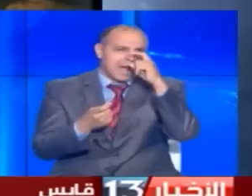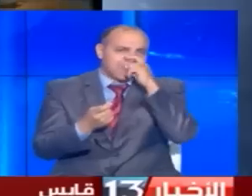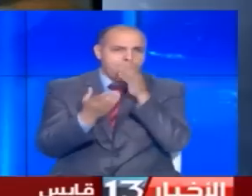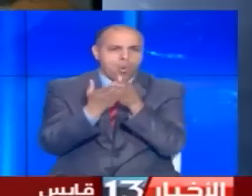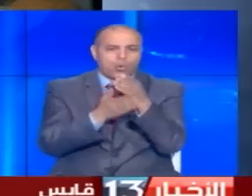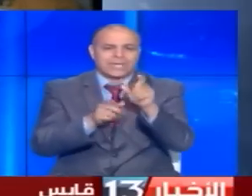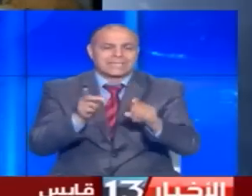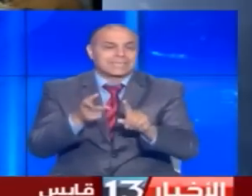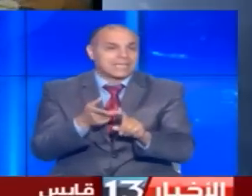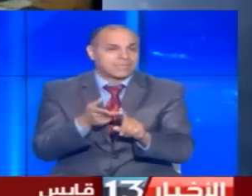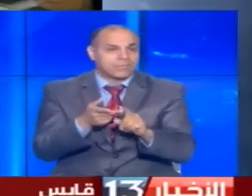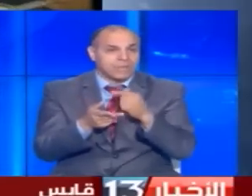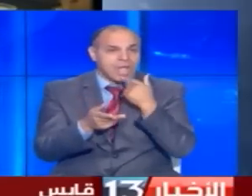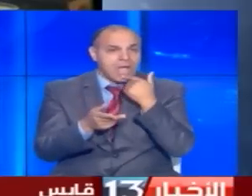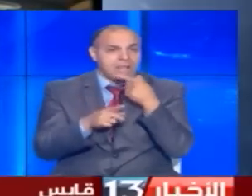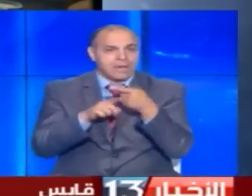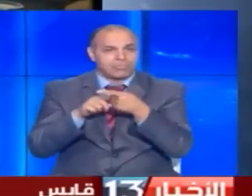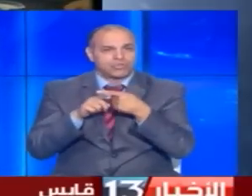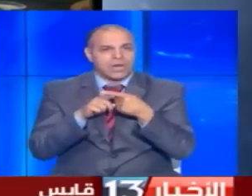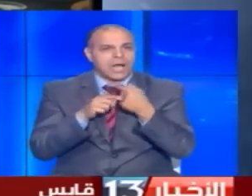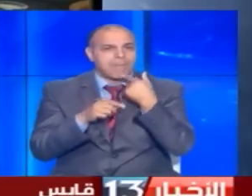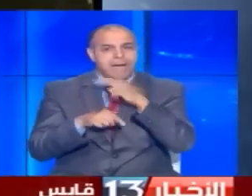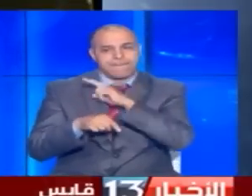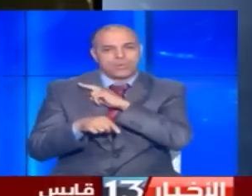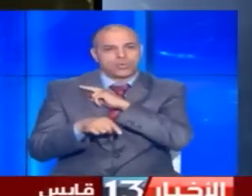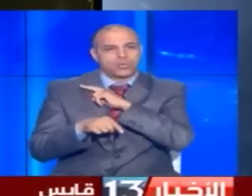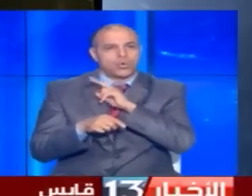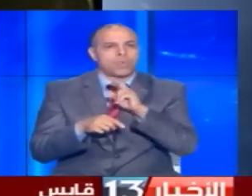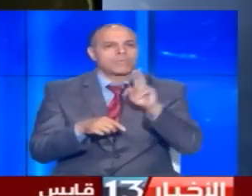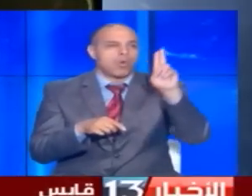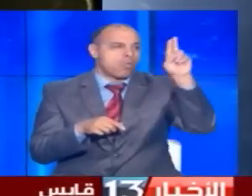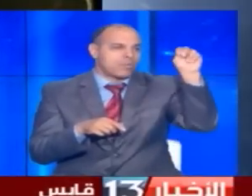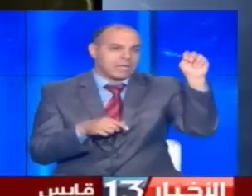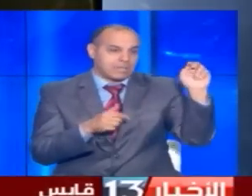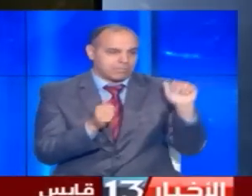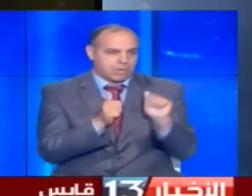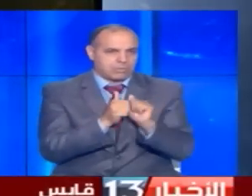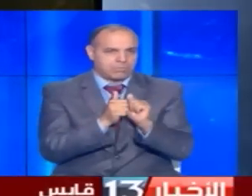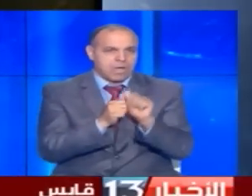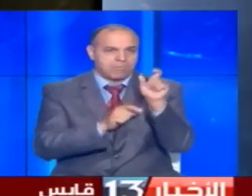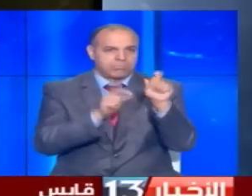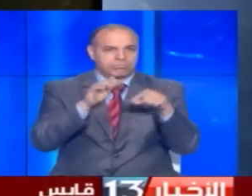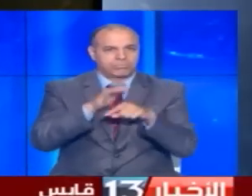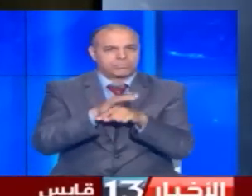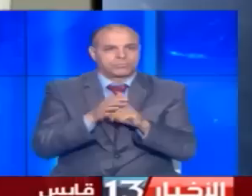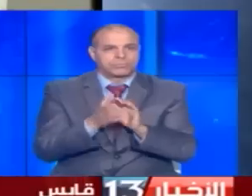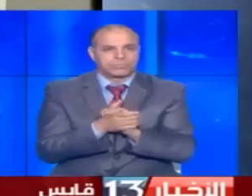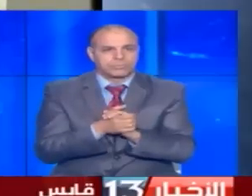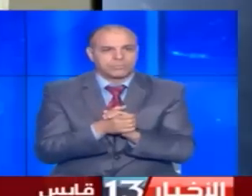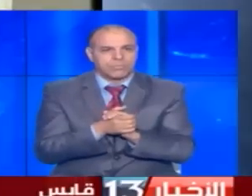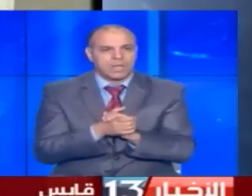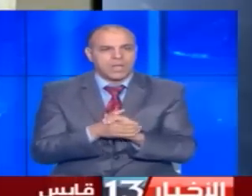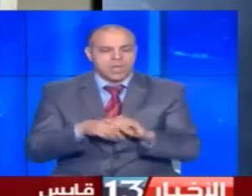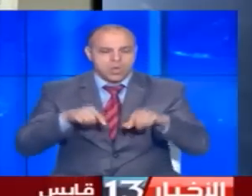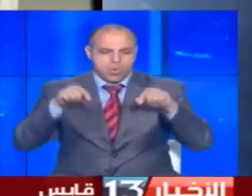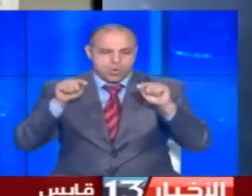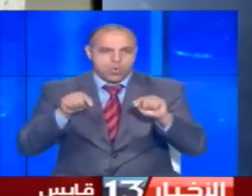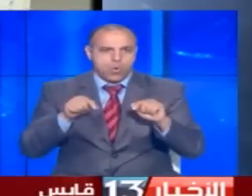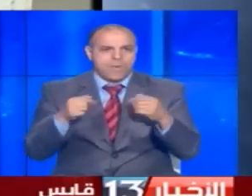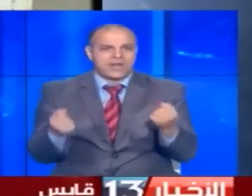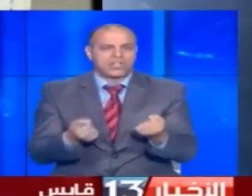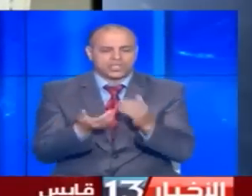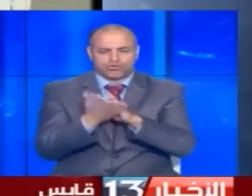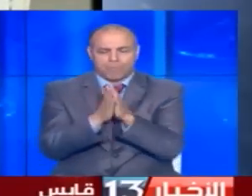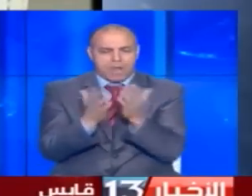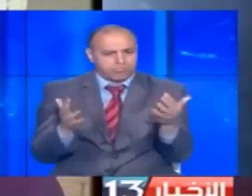لحقوق الإنسان بالشراكة مع المفوضية السامية للأمم المتحدة لشؤون اللاجئين. اليوم مع نشطاء من